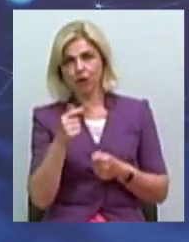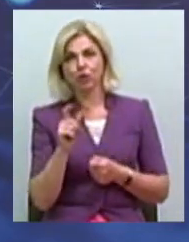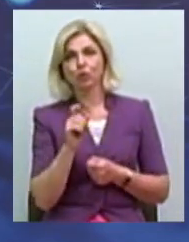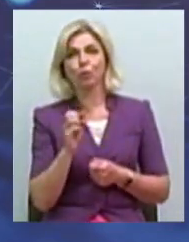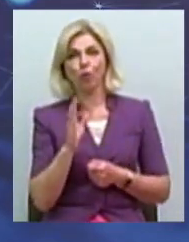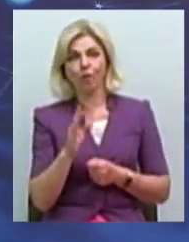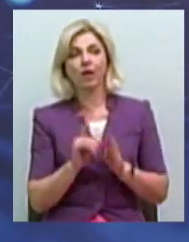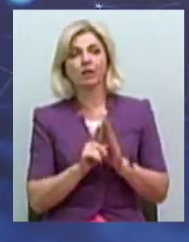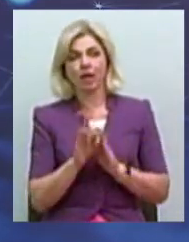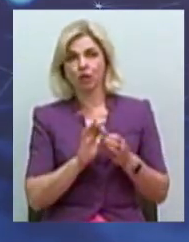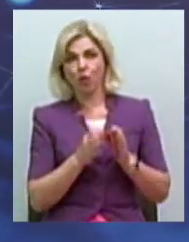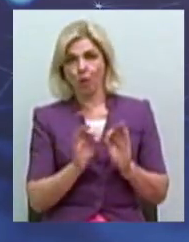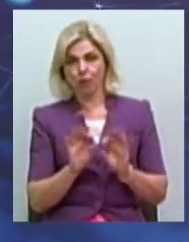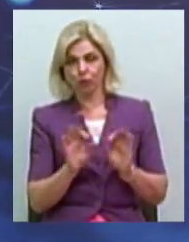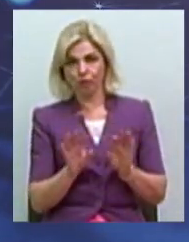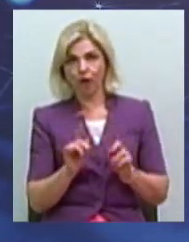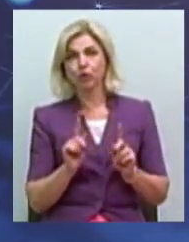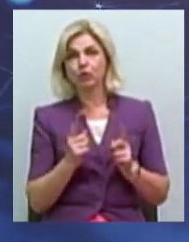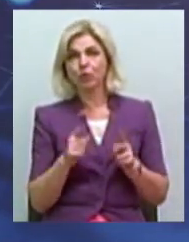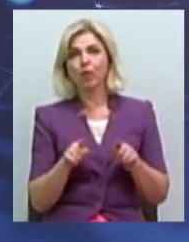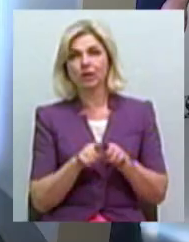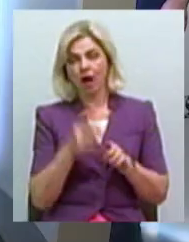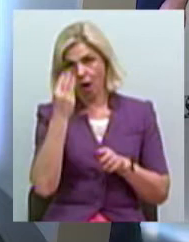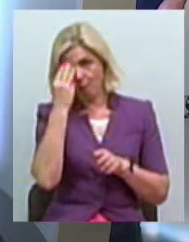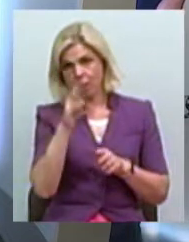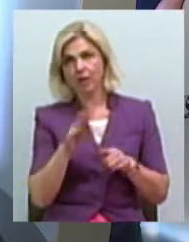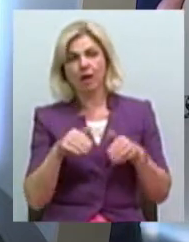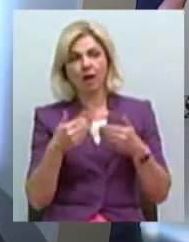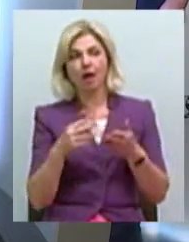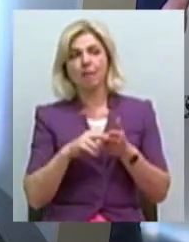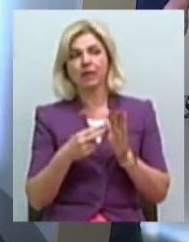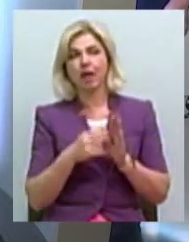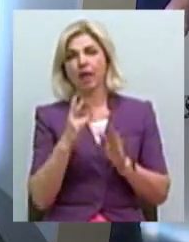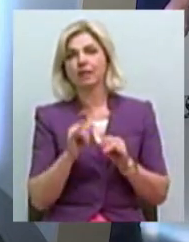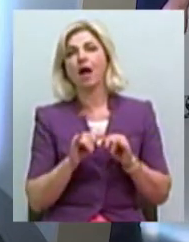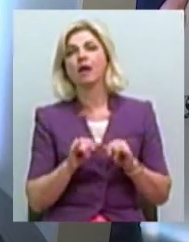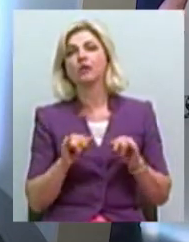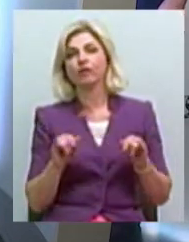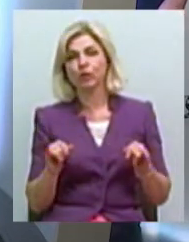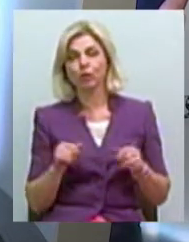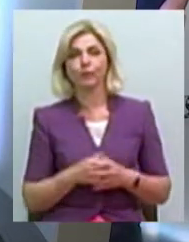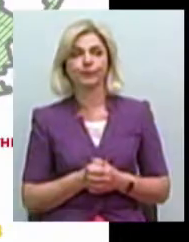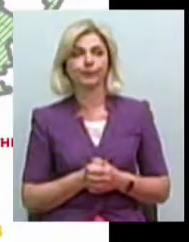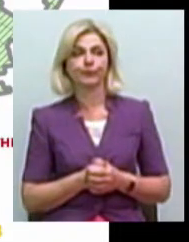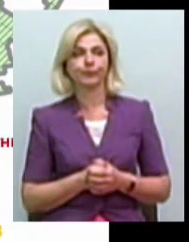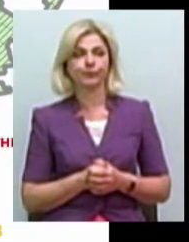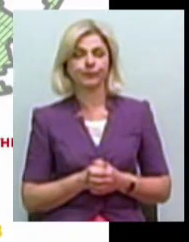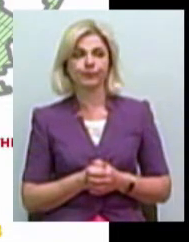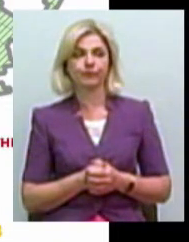починаємо коментувати. Чому саме така модель планується Мінрегіонрозвитку і